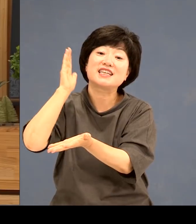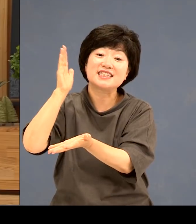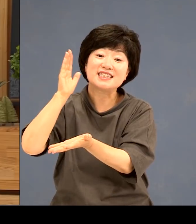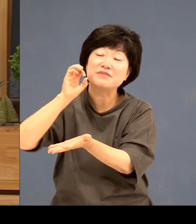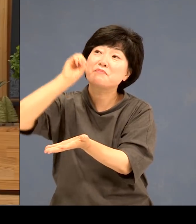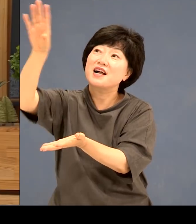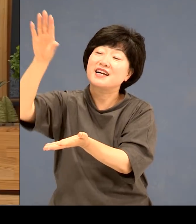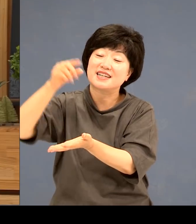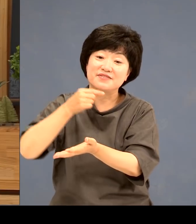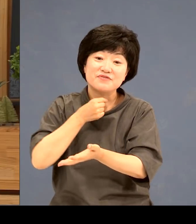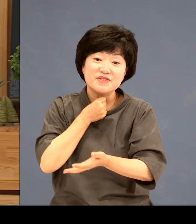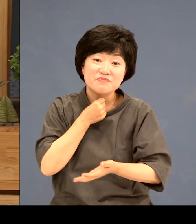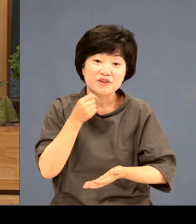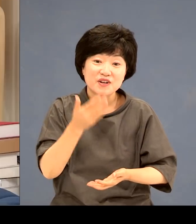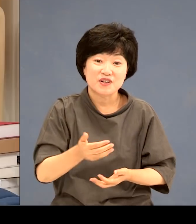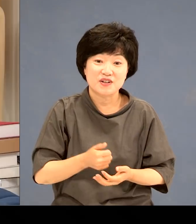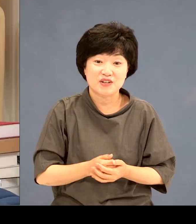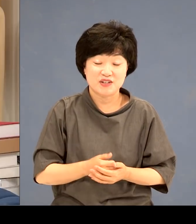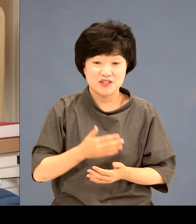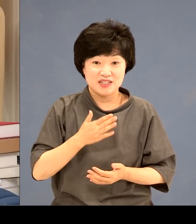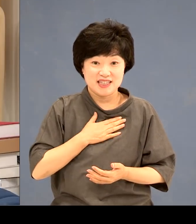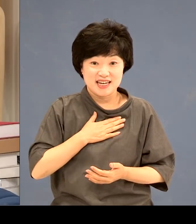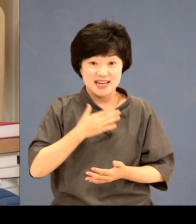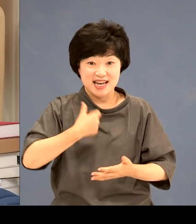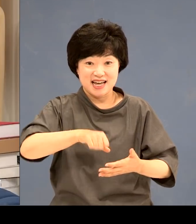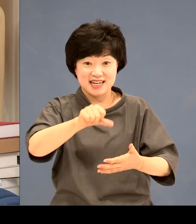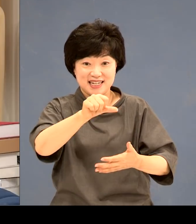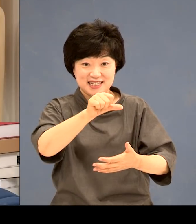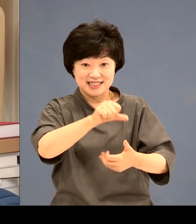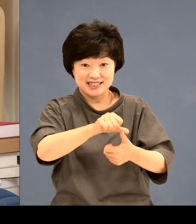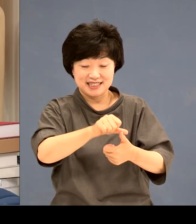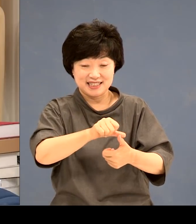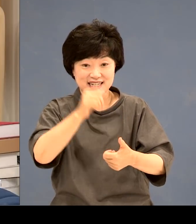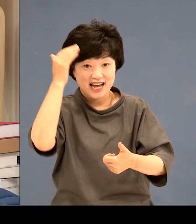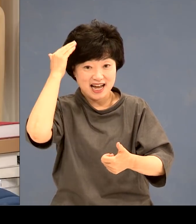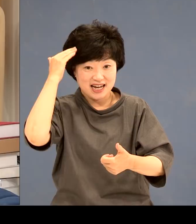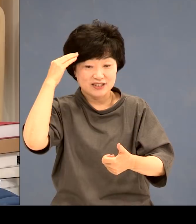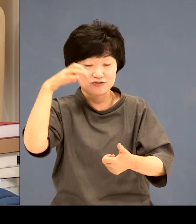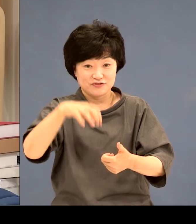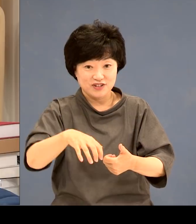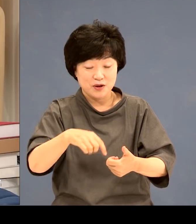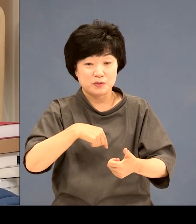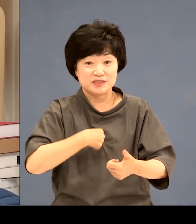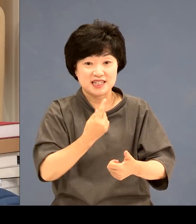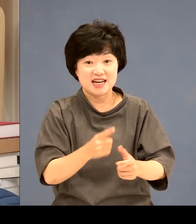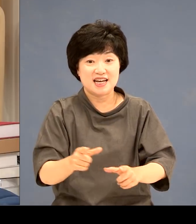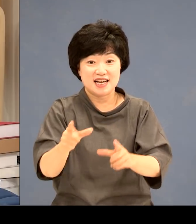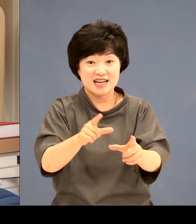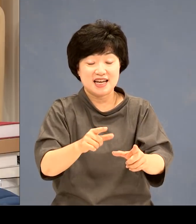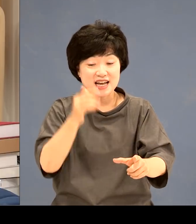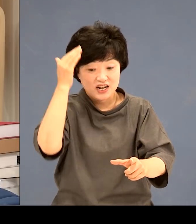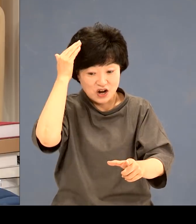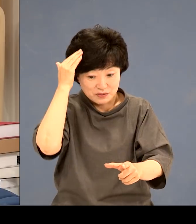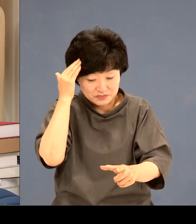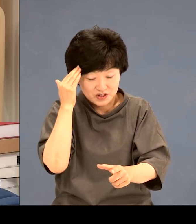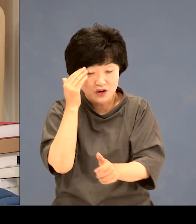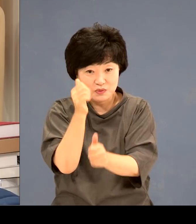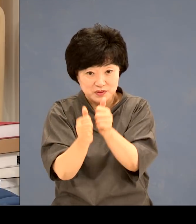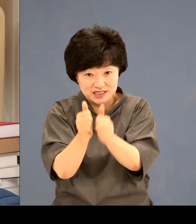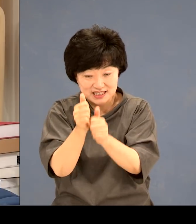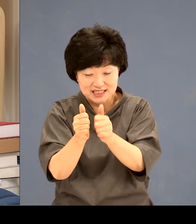어떤 얘기를 드리고 싶으세요? 이게 저희 아들이 지금 이제 한국에 있거든요.